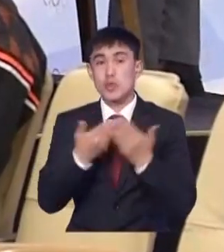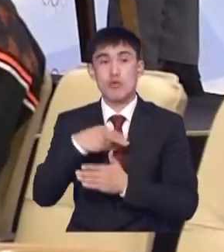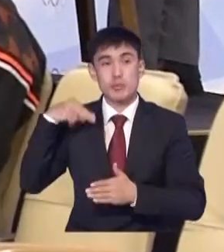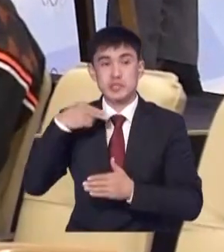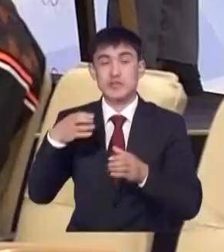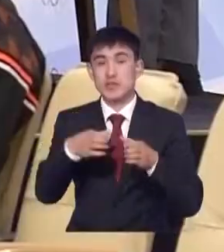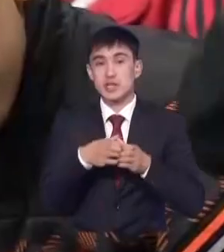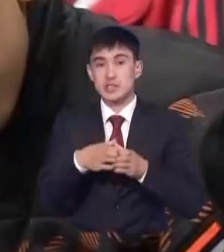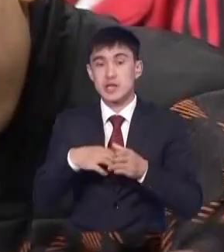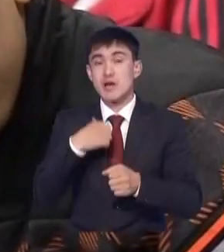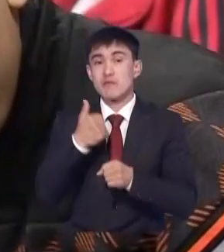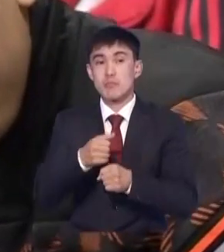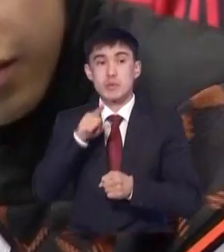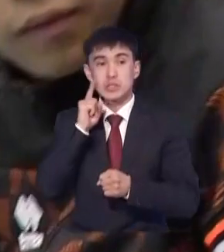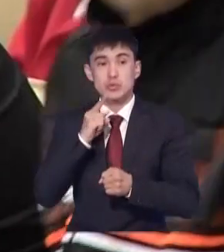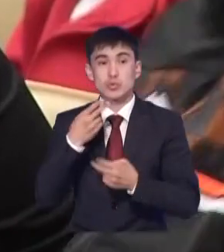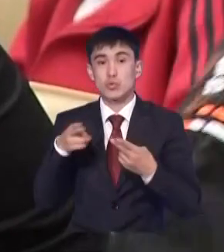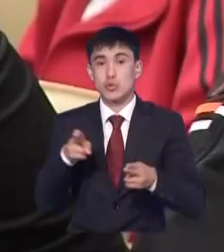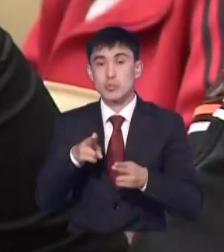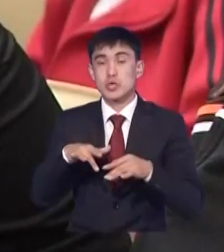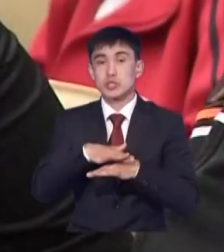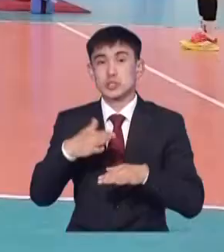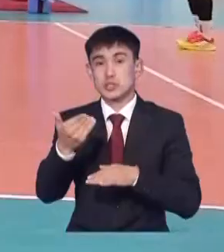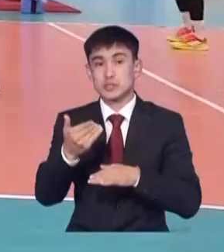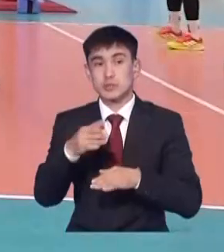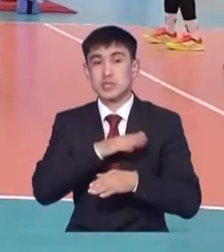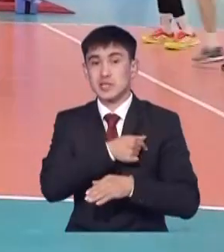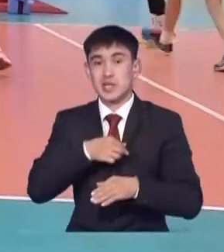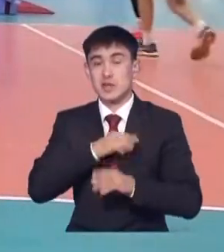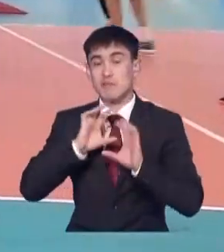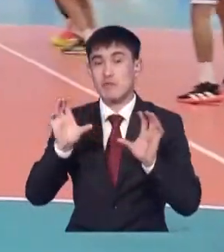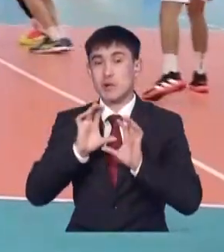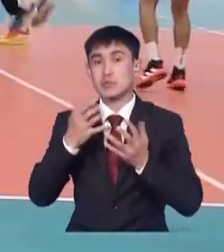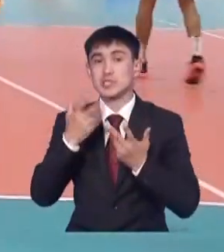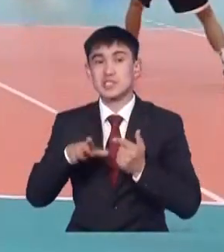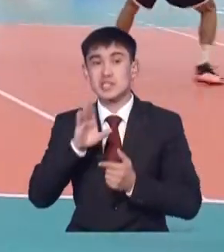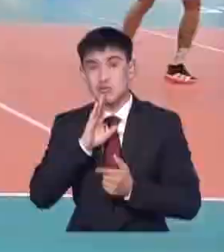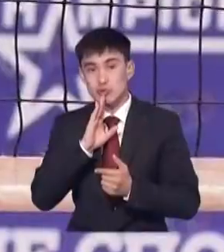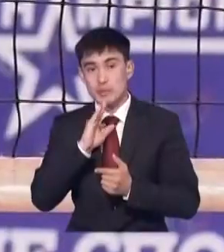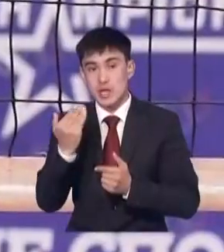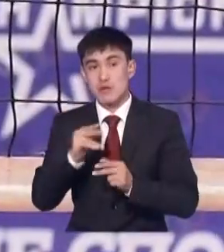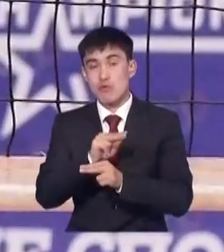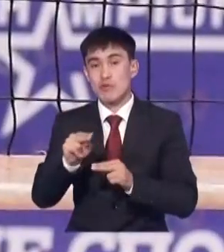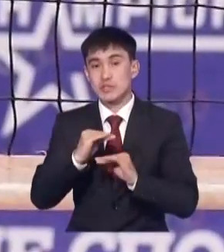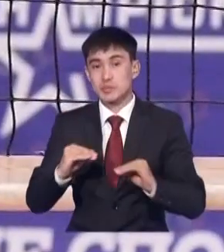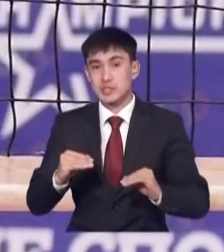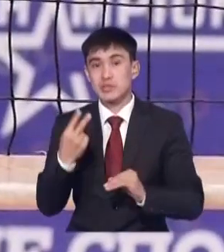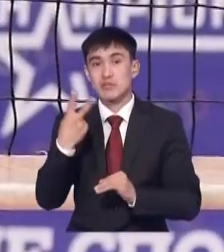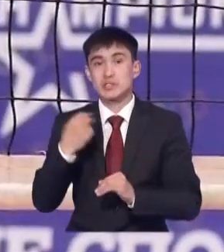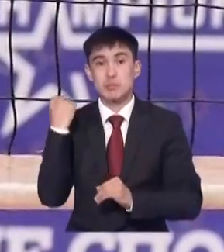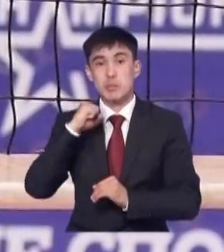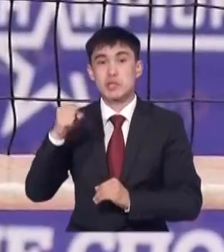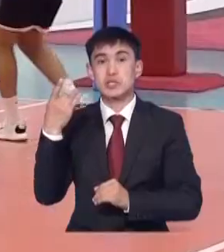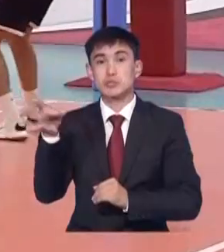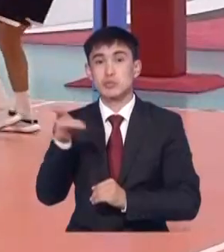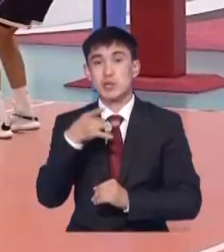президент Федерации возглавлял молодежный клуб «Края», а также был тренером по волейболу среди девушек. Его воспитанники дважды побеждали